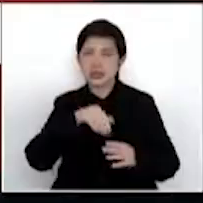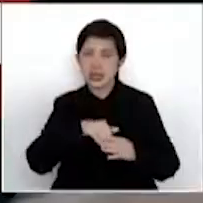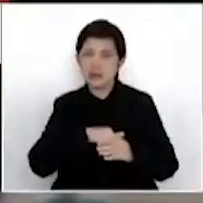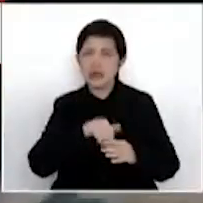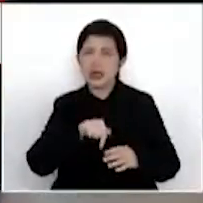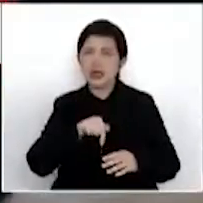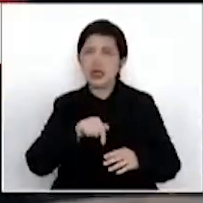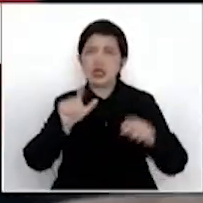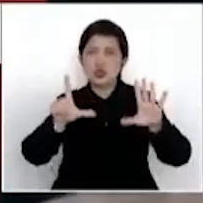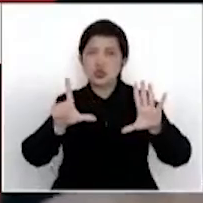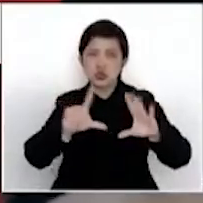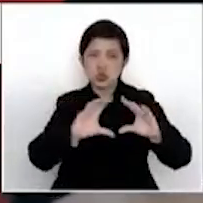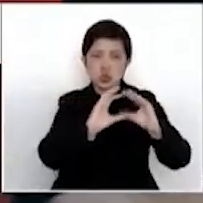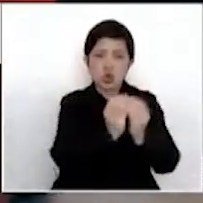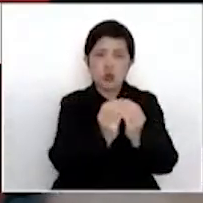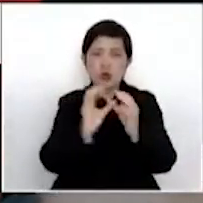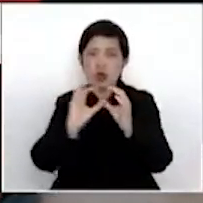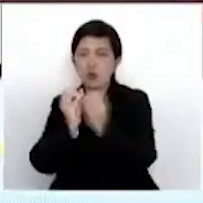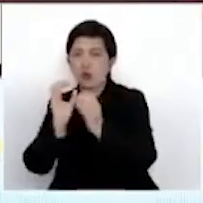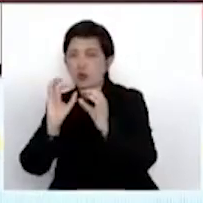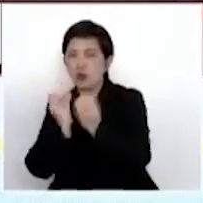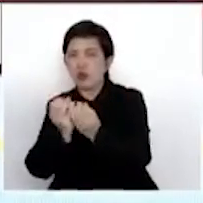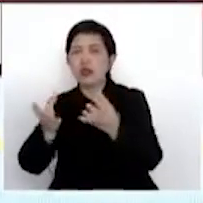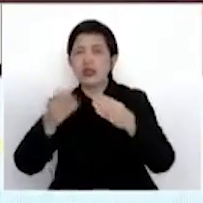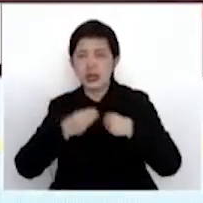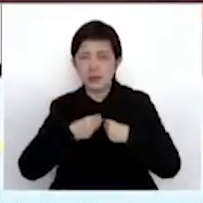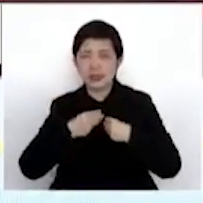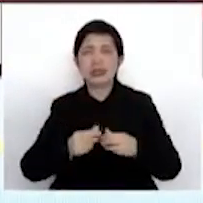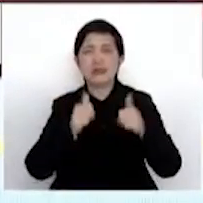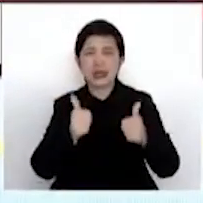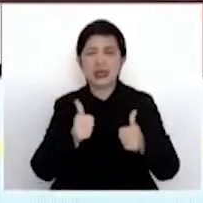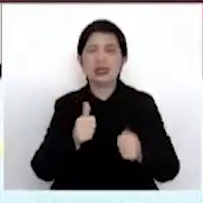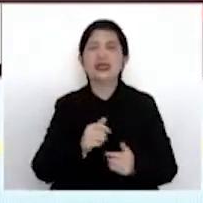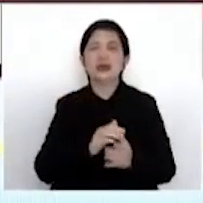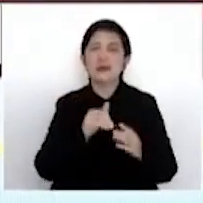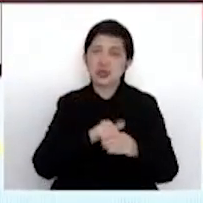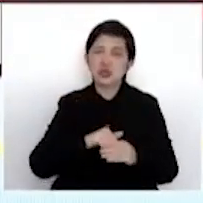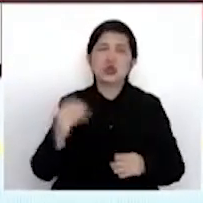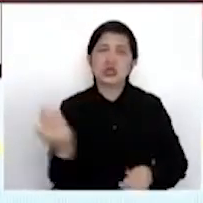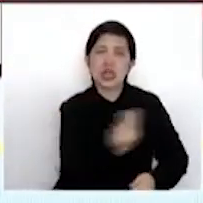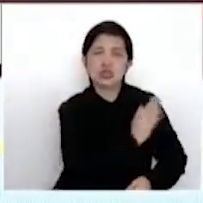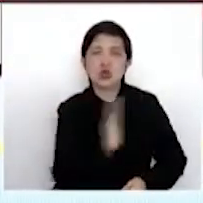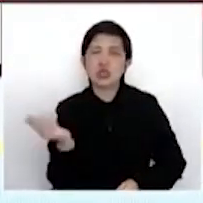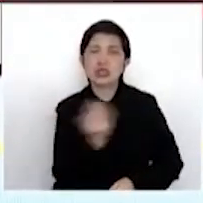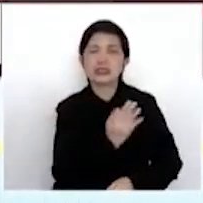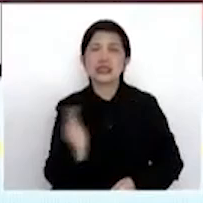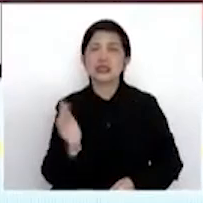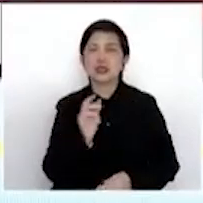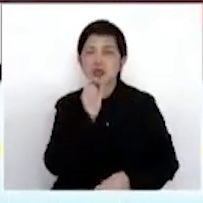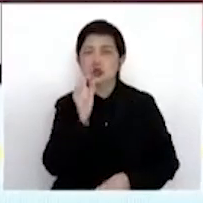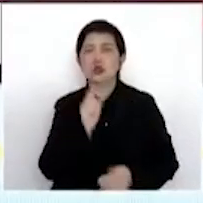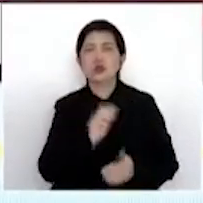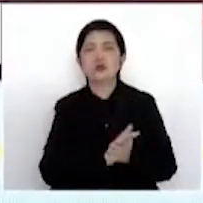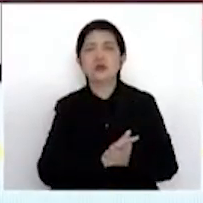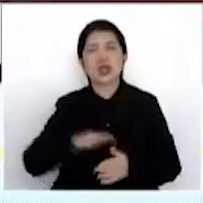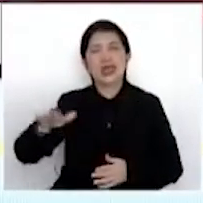tujuh kelompok yang akan mendapatkan kebaikan termasuk transportasi Kita tambahi tadi anak yatim Nomor